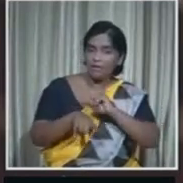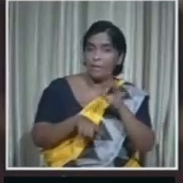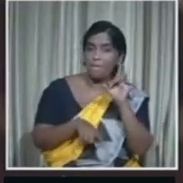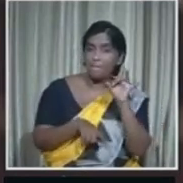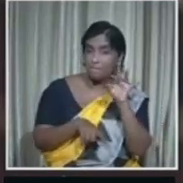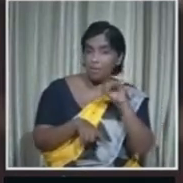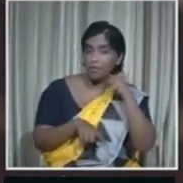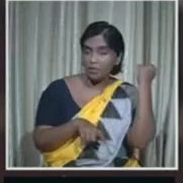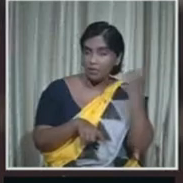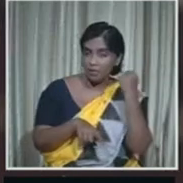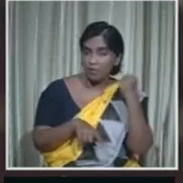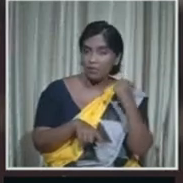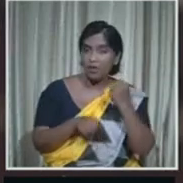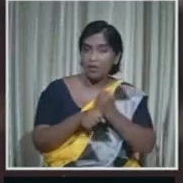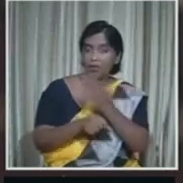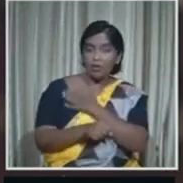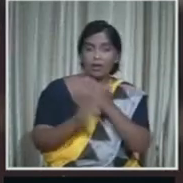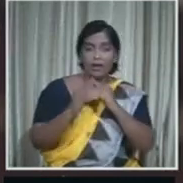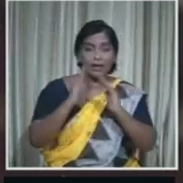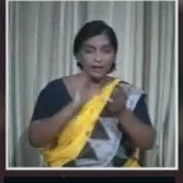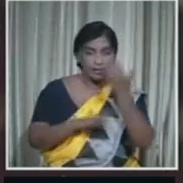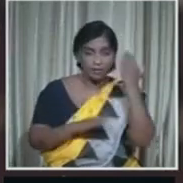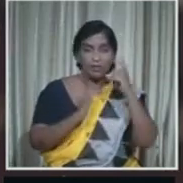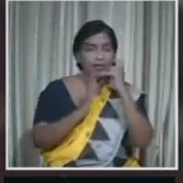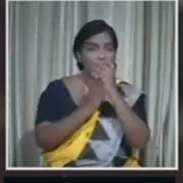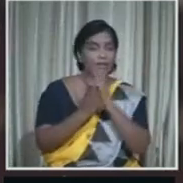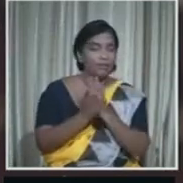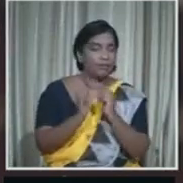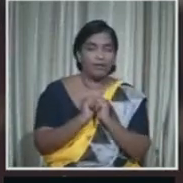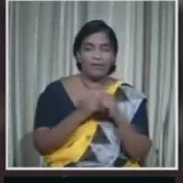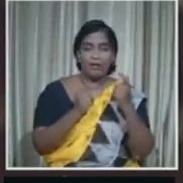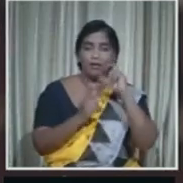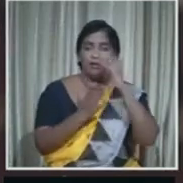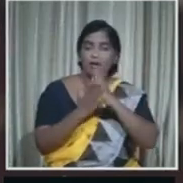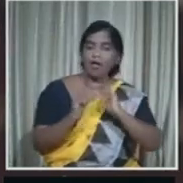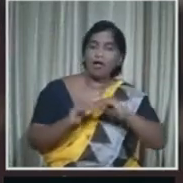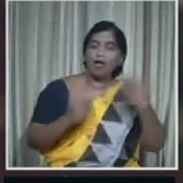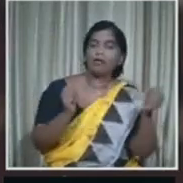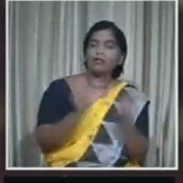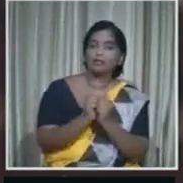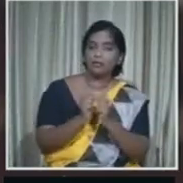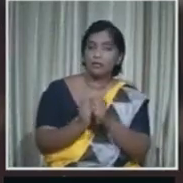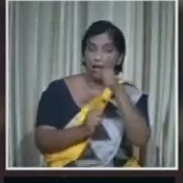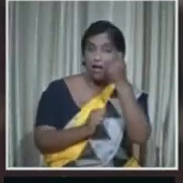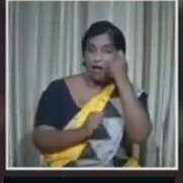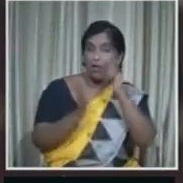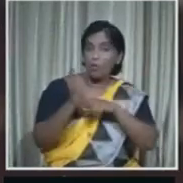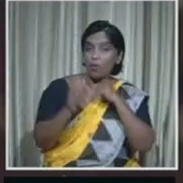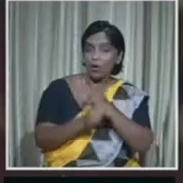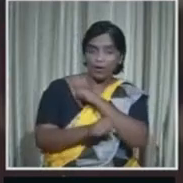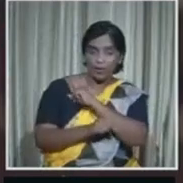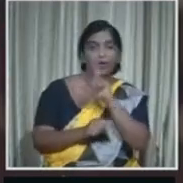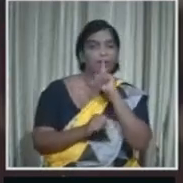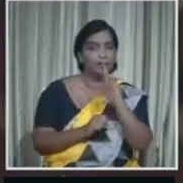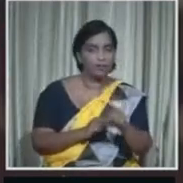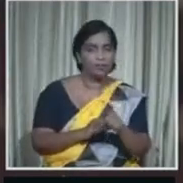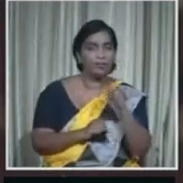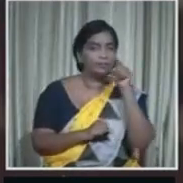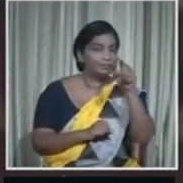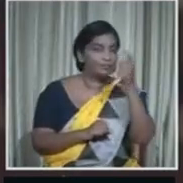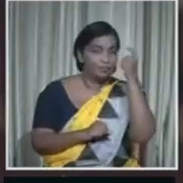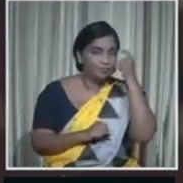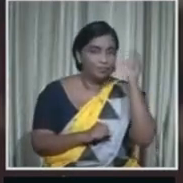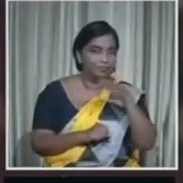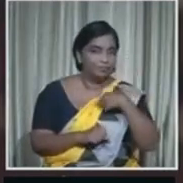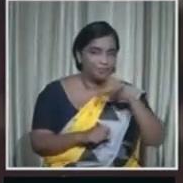කරුවේ ගෝට ගෝ හෝම් ව්‍යවස්ථාව අවශ්‍ය නැහැ ව්‍යවස්ථාවෙන් පිටවැඩ කරන්න. ඒක තමයි ඔබතුමා නුගේ කොටත් කිව්වේ. ඔබතුමා හිතන්න එපා මේ